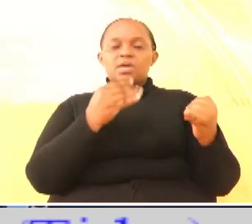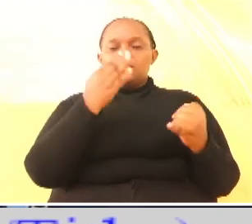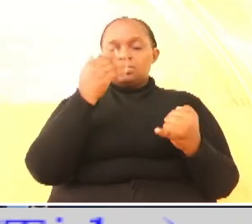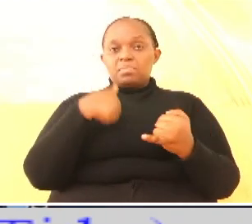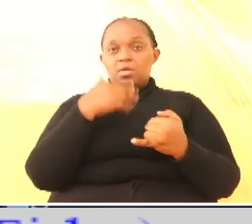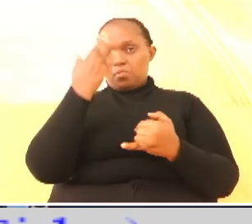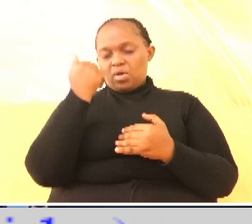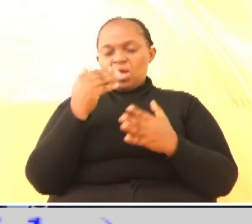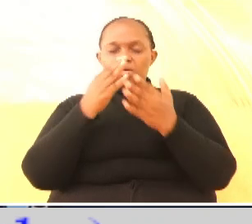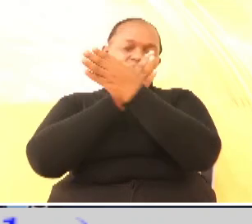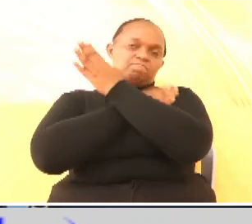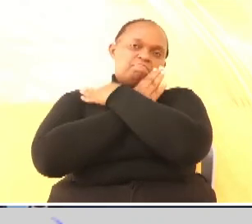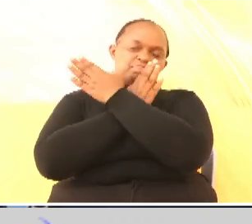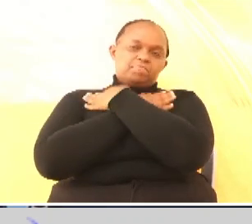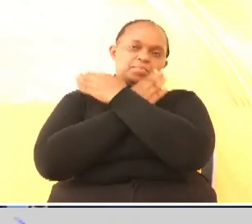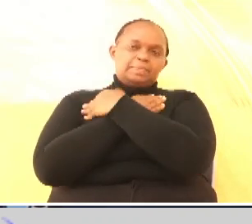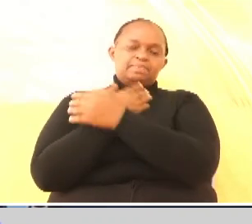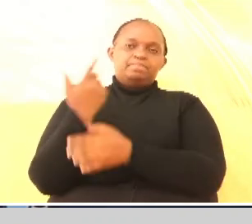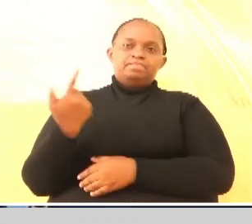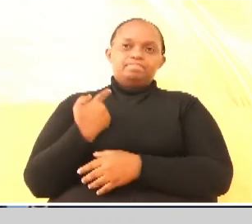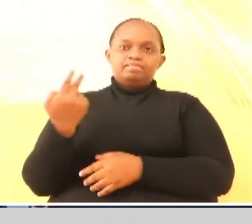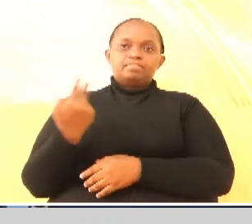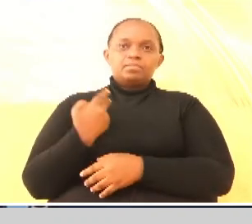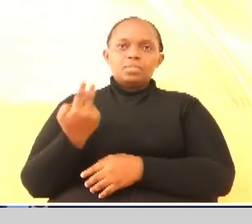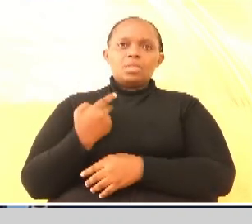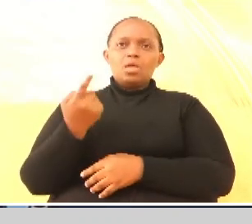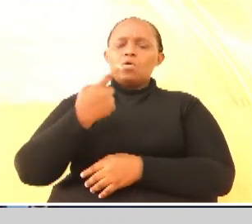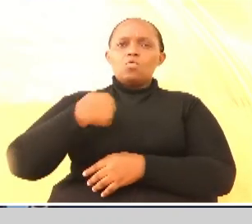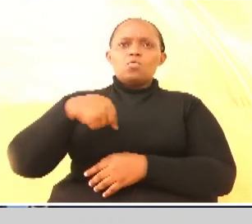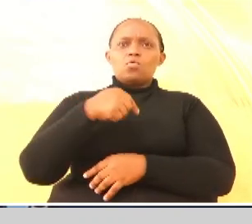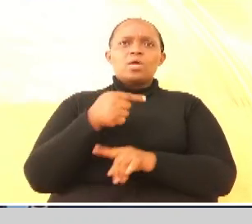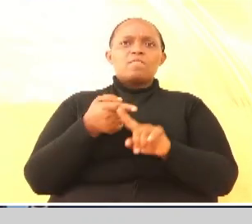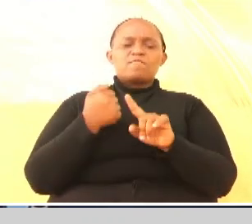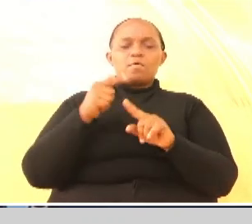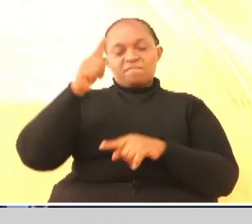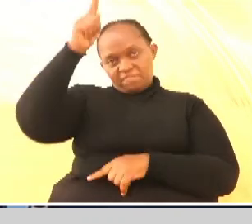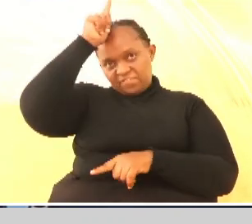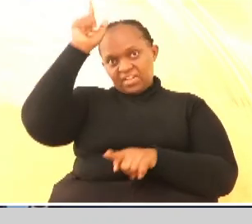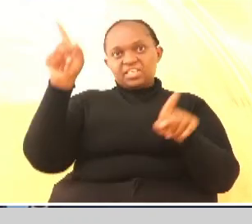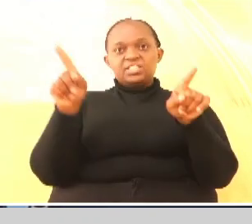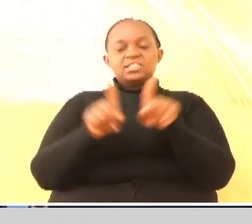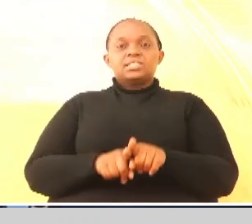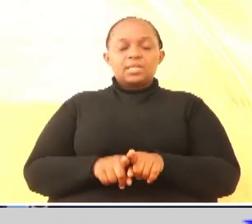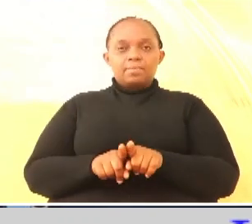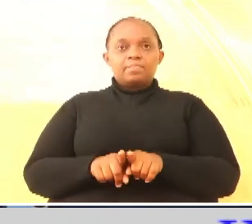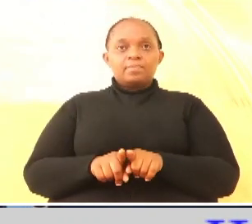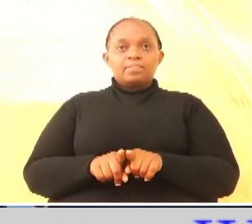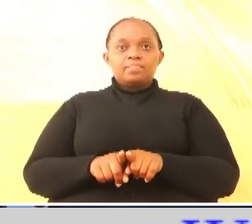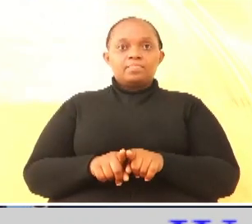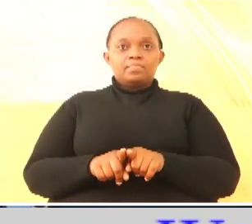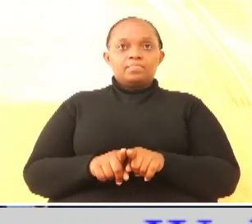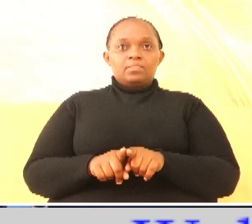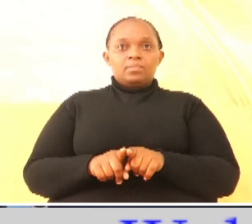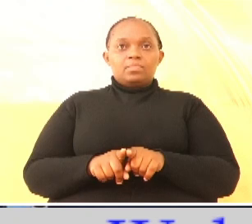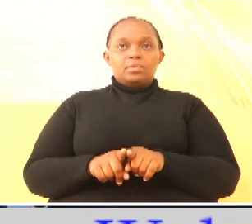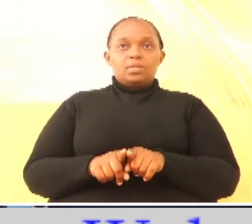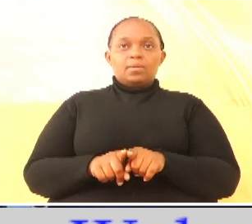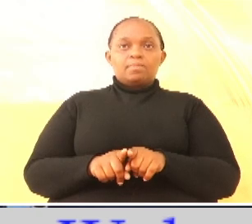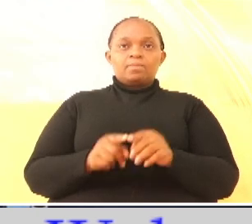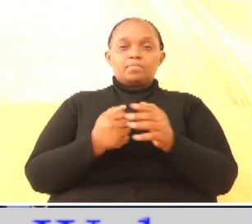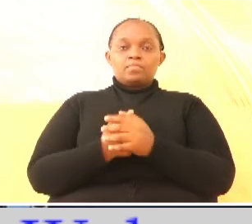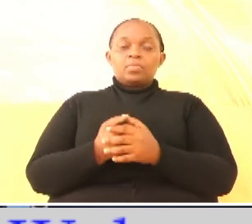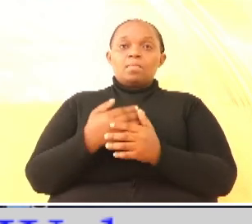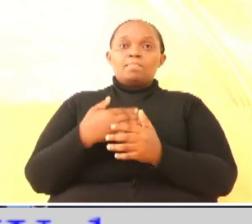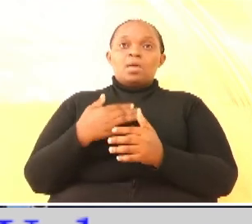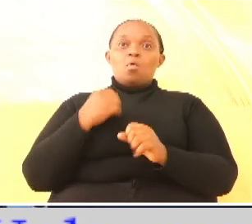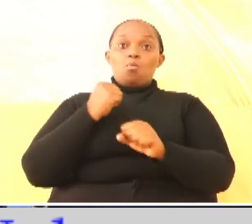huko Yeshagi kule Derry Parish. Mimi ni wa Derry Parish pia, lakini na hudumu katika parokia ya Isili,